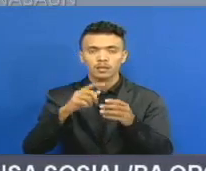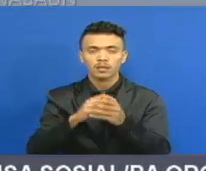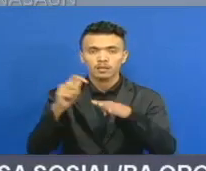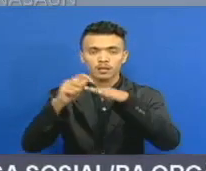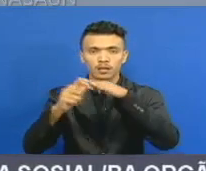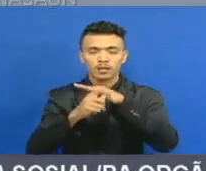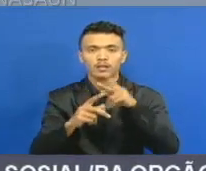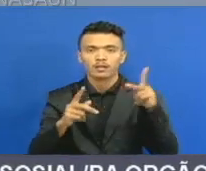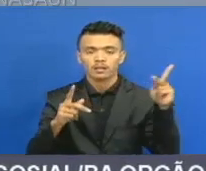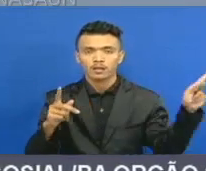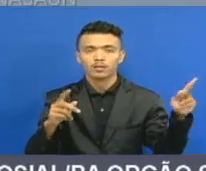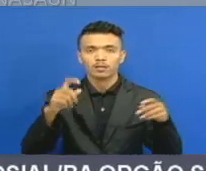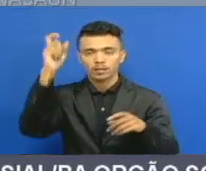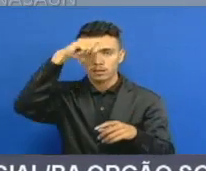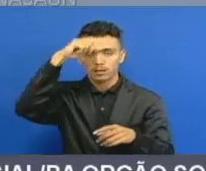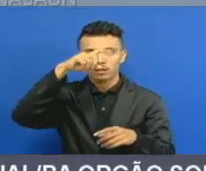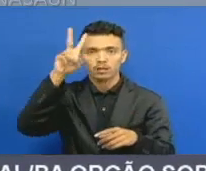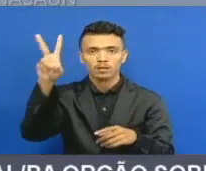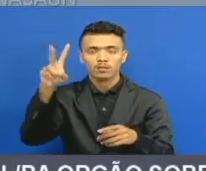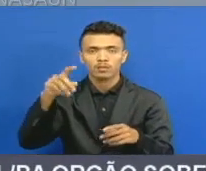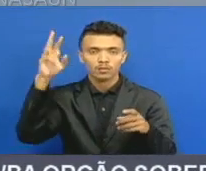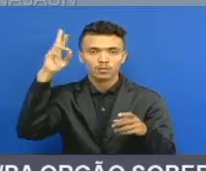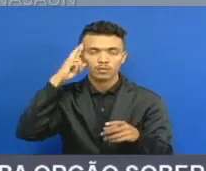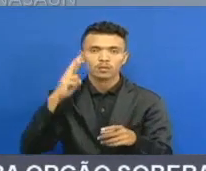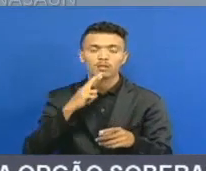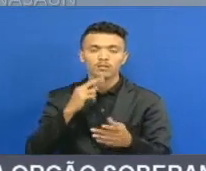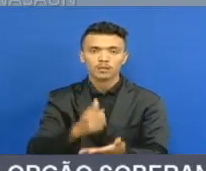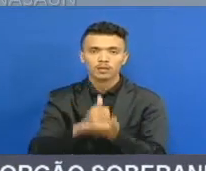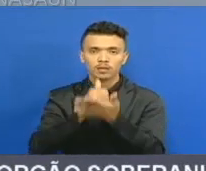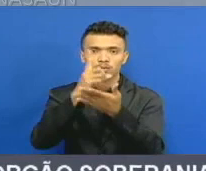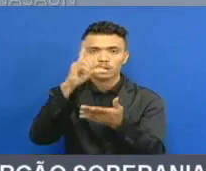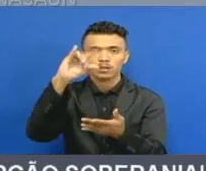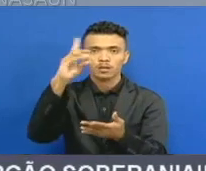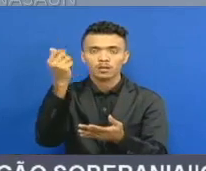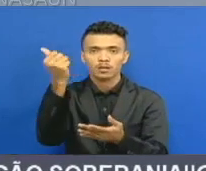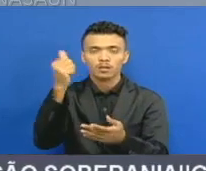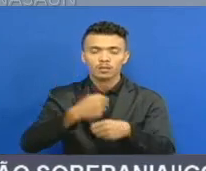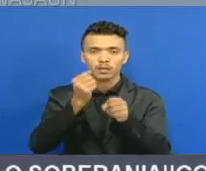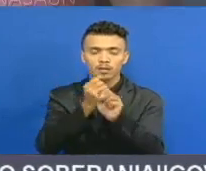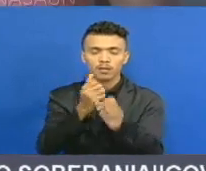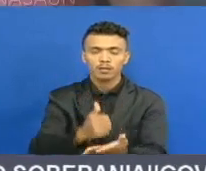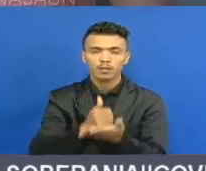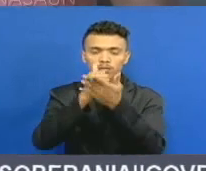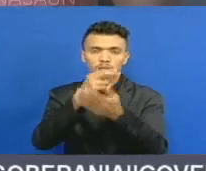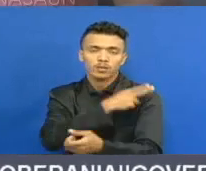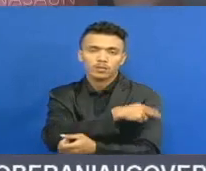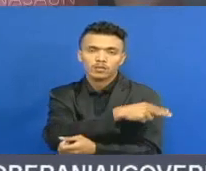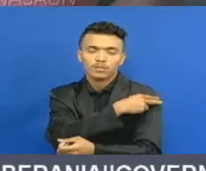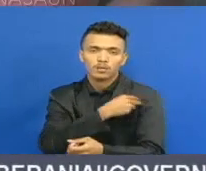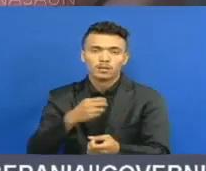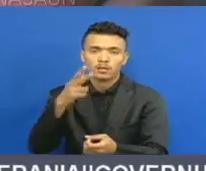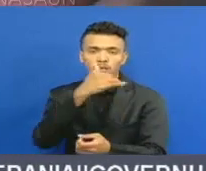Tambane Presidente Republika José Ramos Horta, facilita Lídia dos Santos hodi halo tratamento ia Hospital Siloam